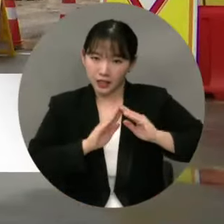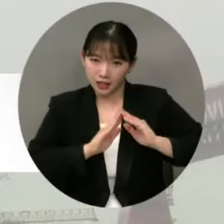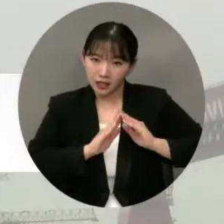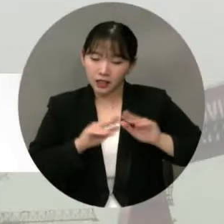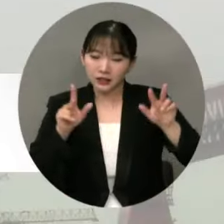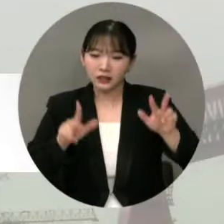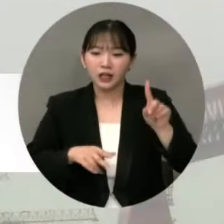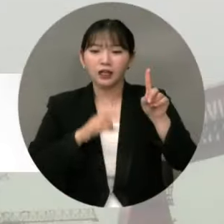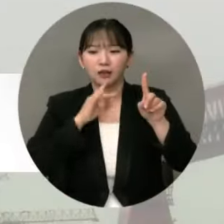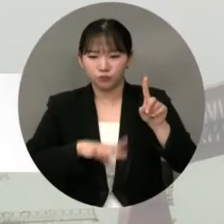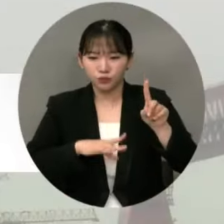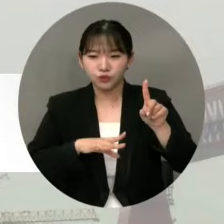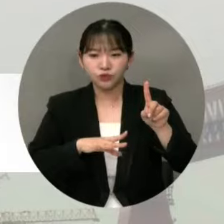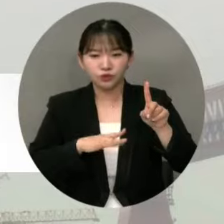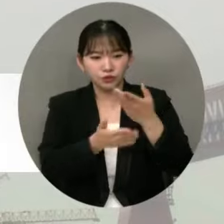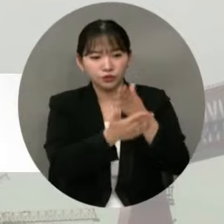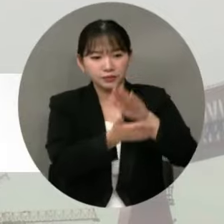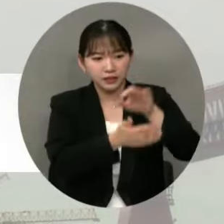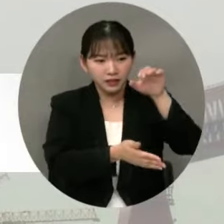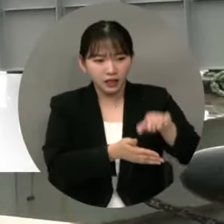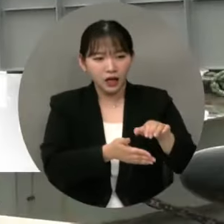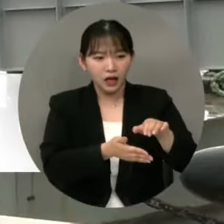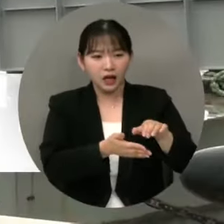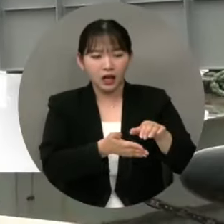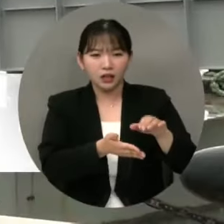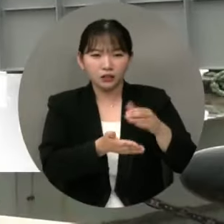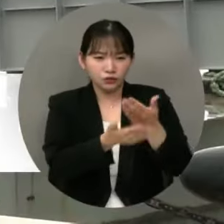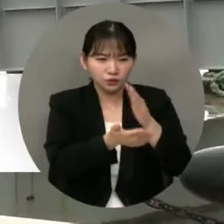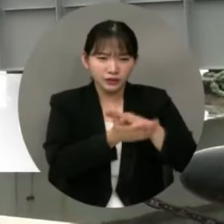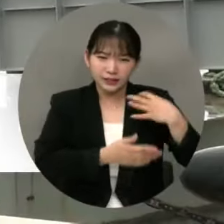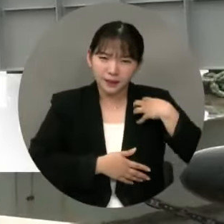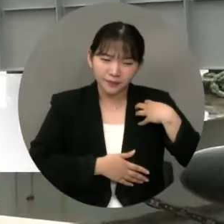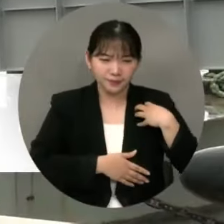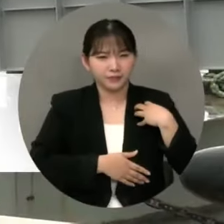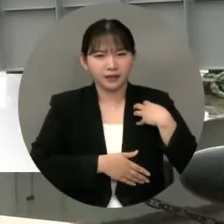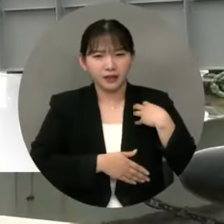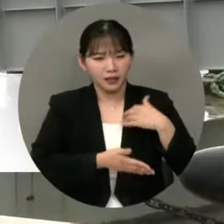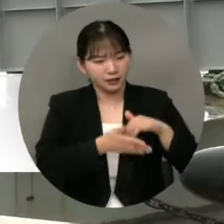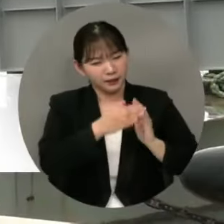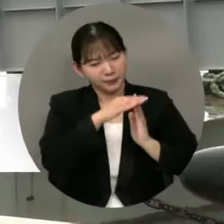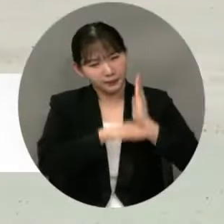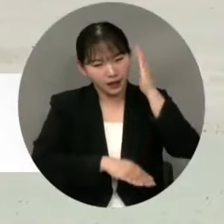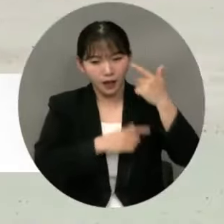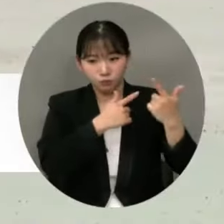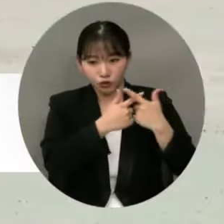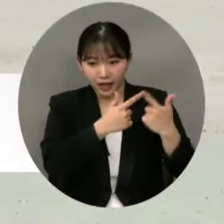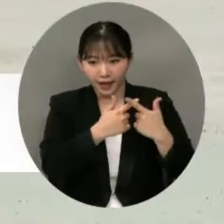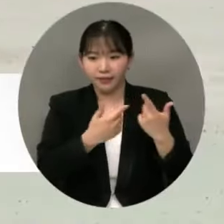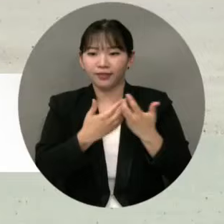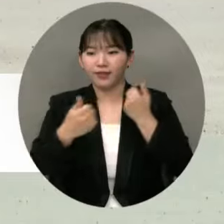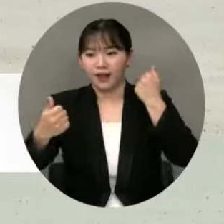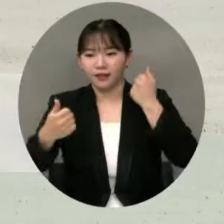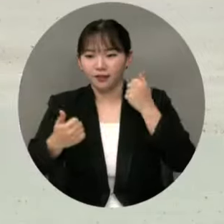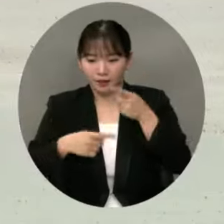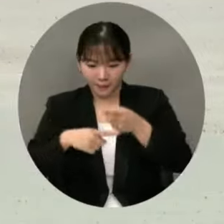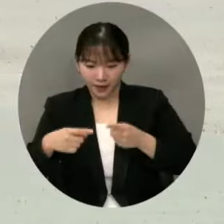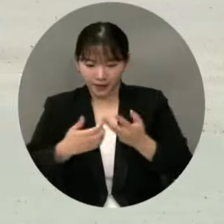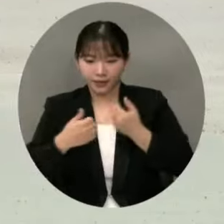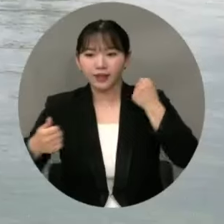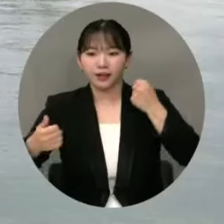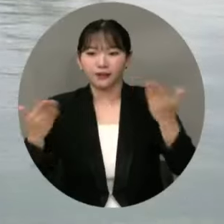현재 유일한 정비창으로 수리 수용 한계가 초과된 부산 정비창과 이원화된 해경 함정 정비 운영이